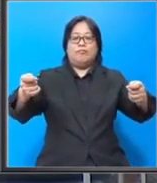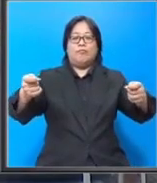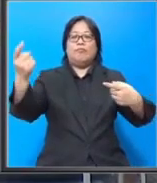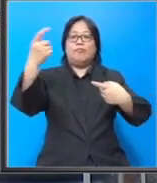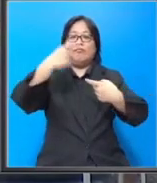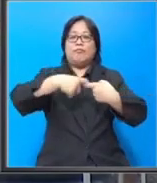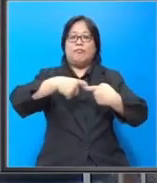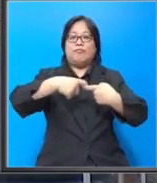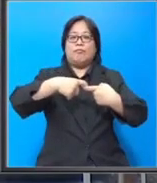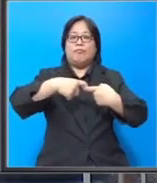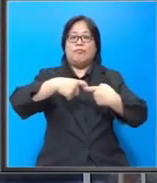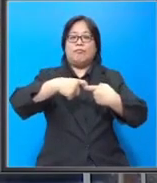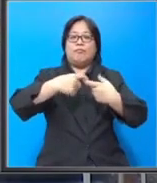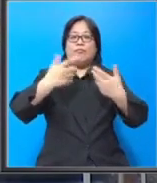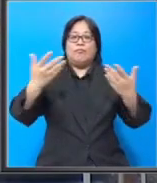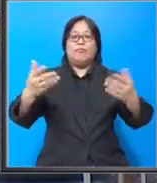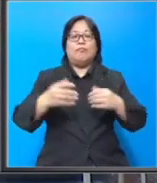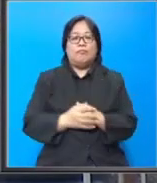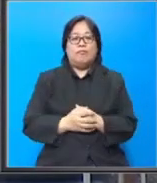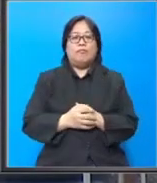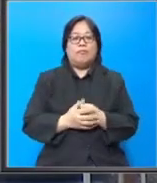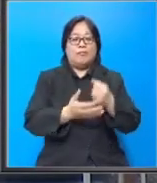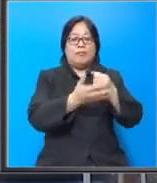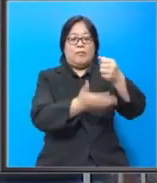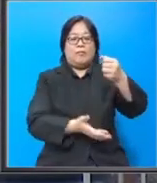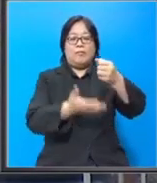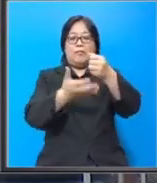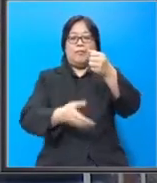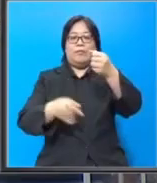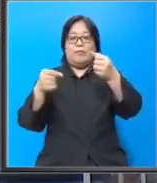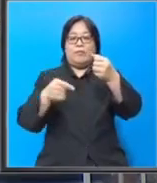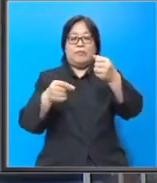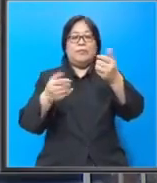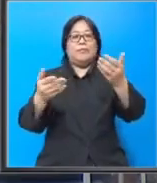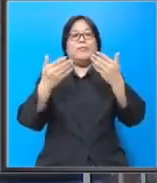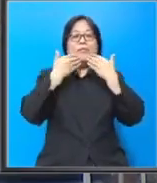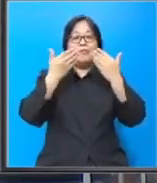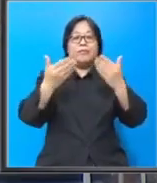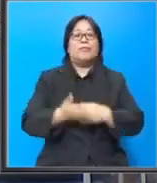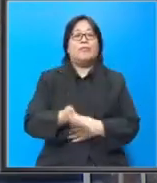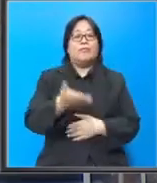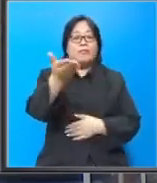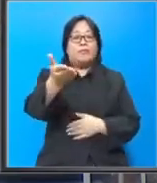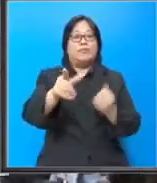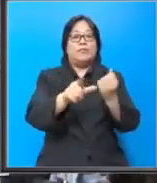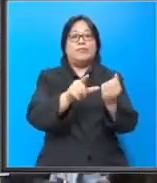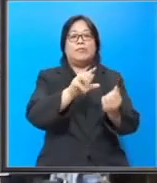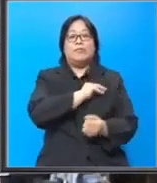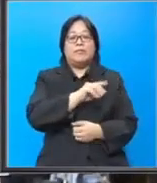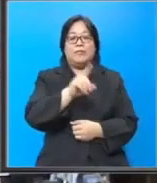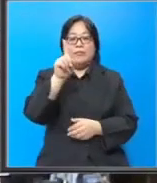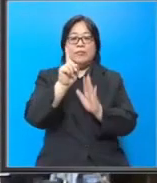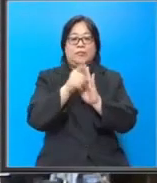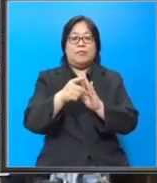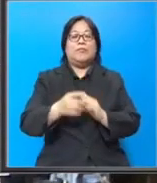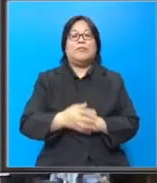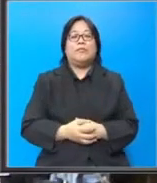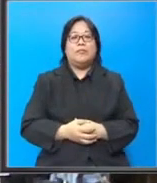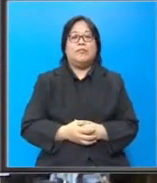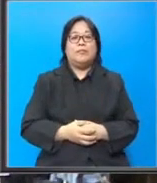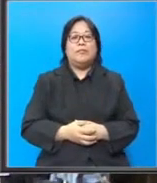berkaitan dengan kelolaan tabu tabung ini Terima kasih sudah kemalaman V1